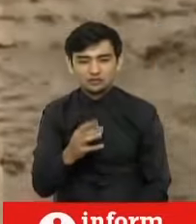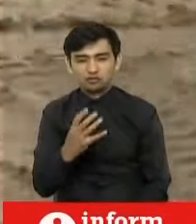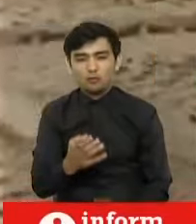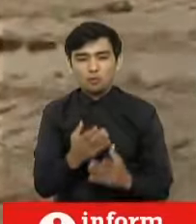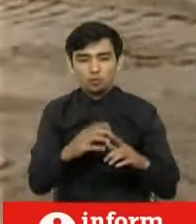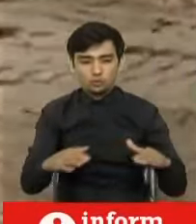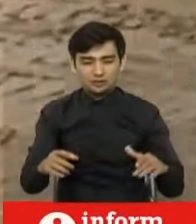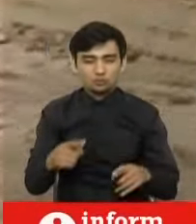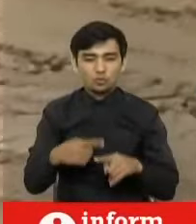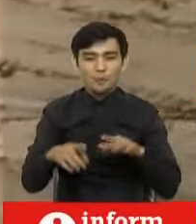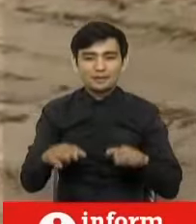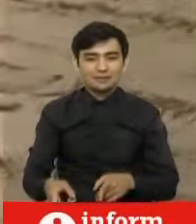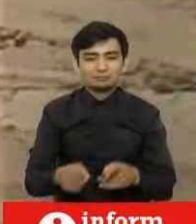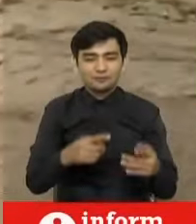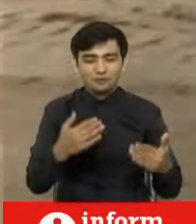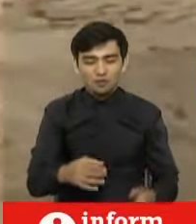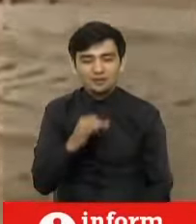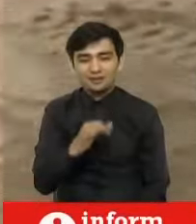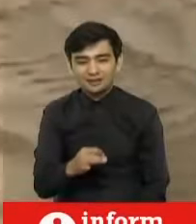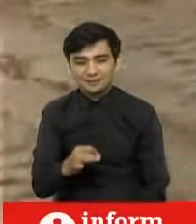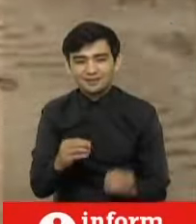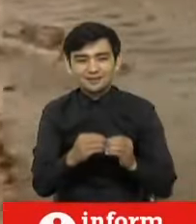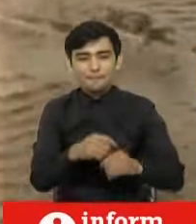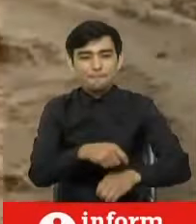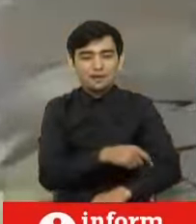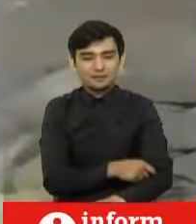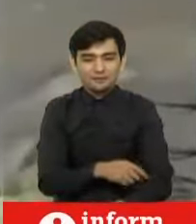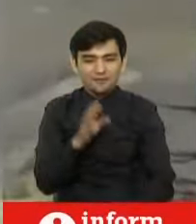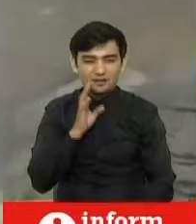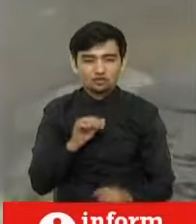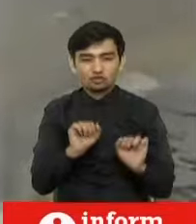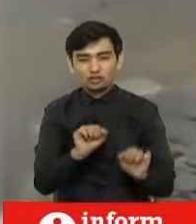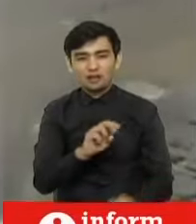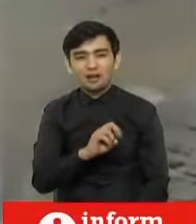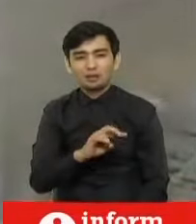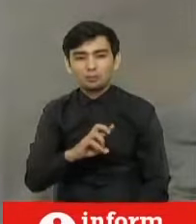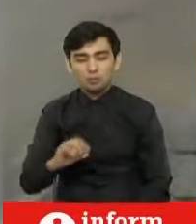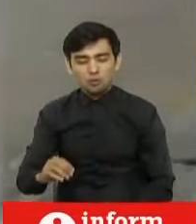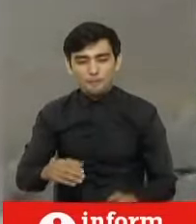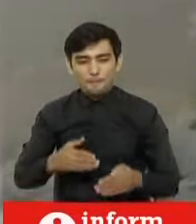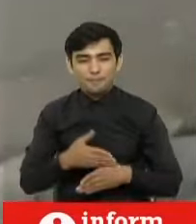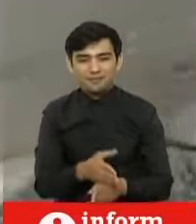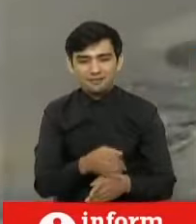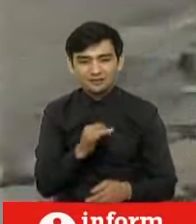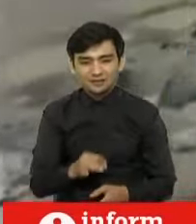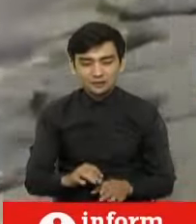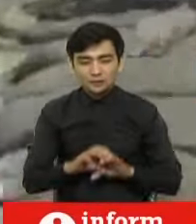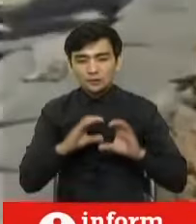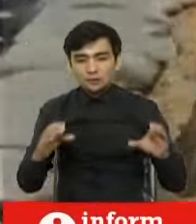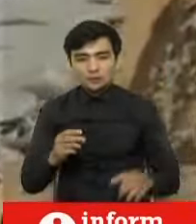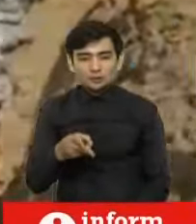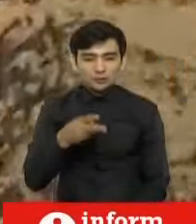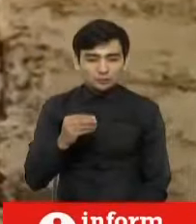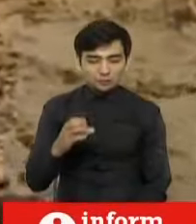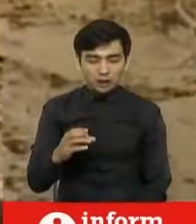Волны были настолько высокими, что на участке в 10 метров прорвало защитную дамбу. Перекрыть место прорыва удалось в течение